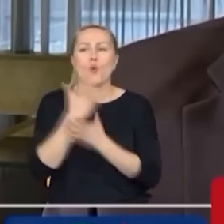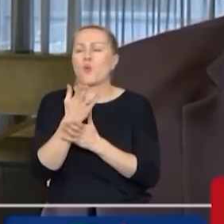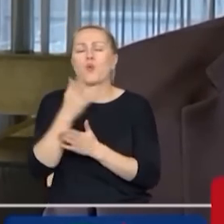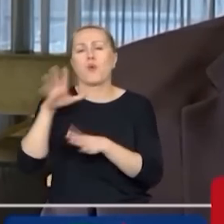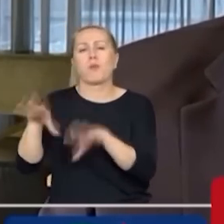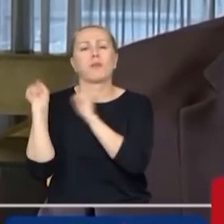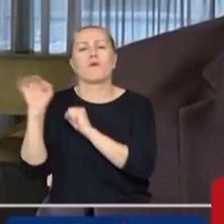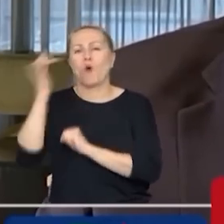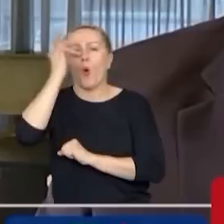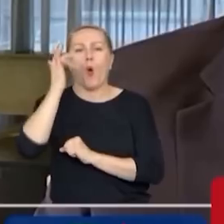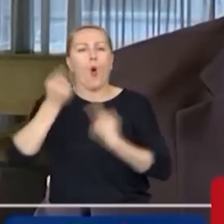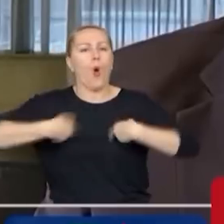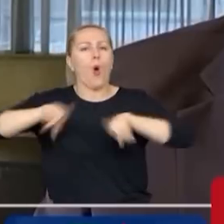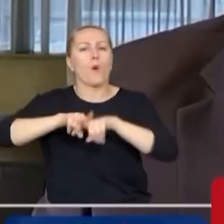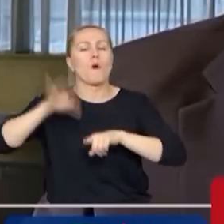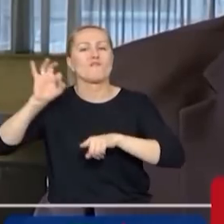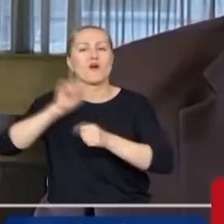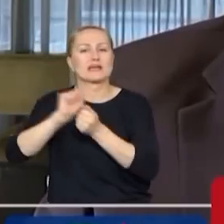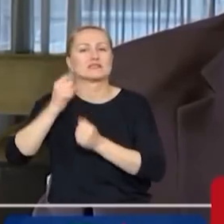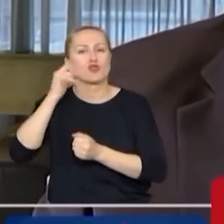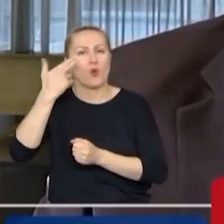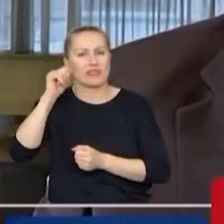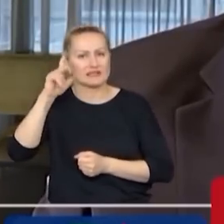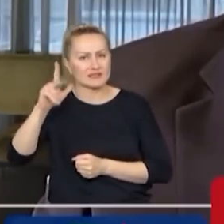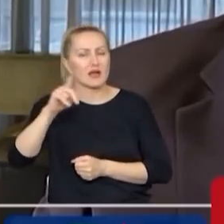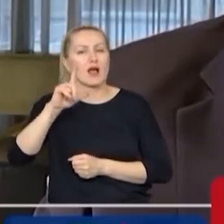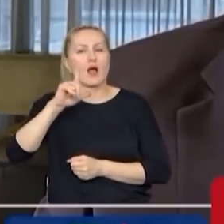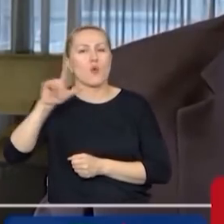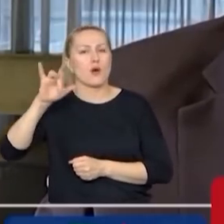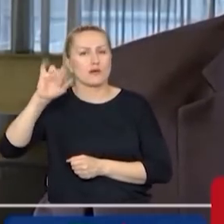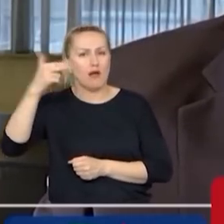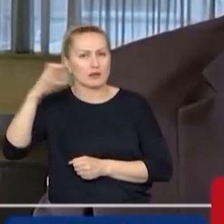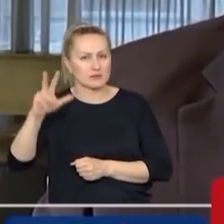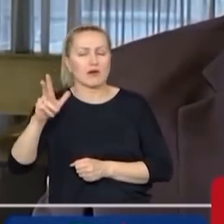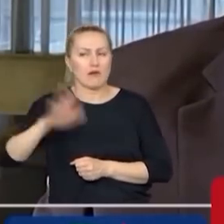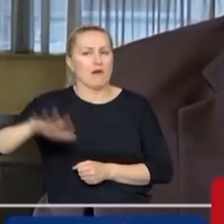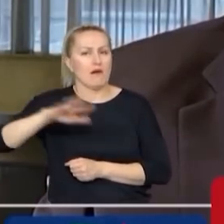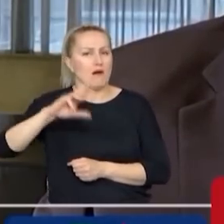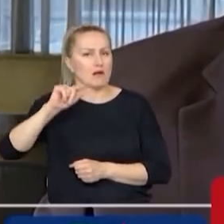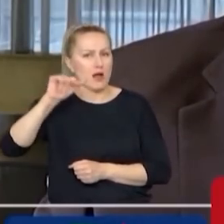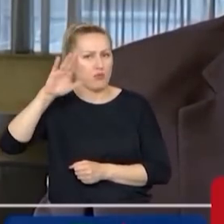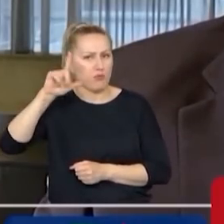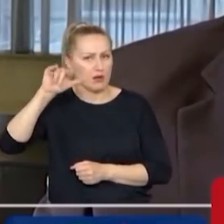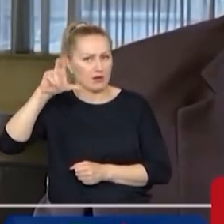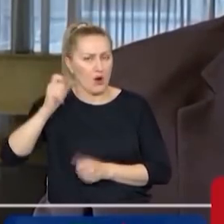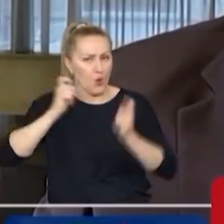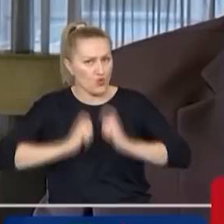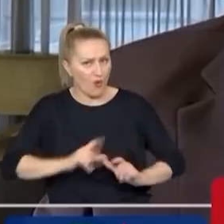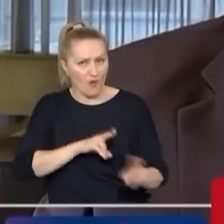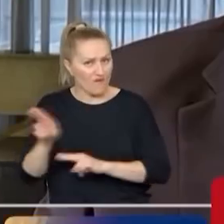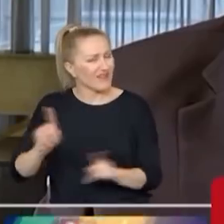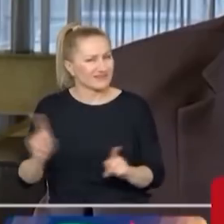Rosji, że to są obywateli tak zwanych Donieckiej, Lugańskiej Republik Ludowych. Także przede wszystkim kierujemy te materiały